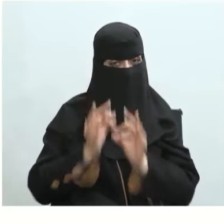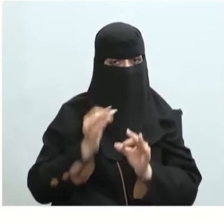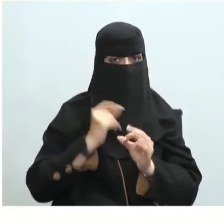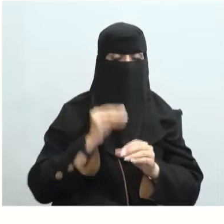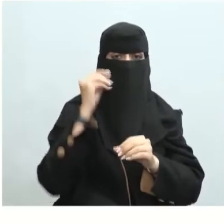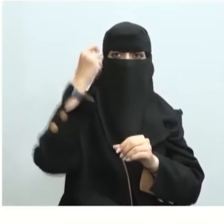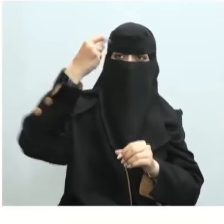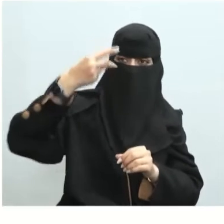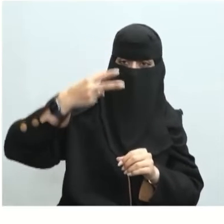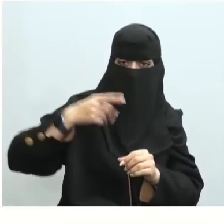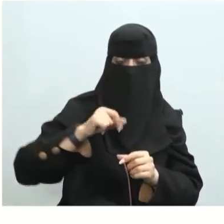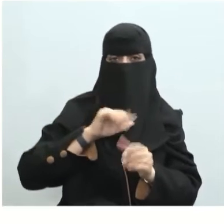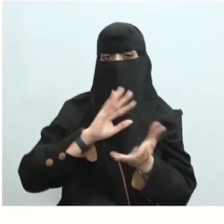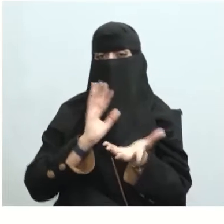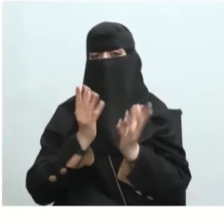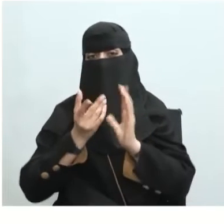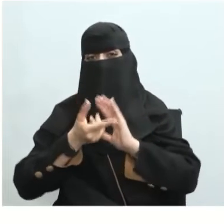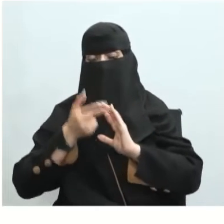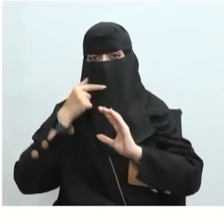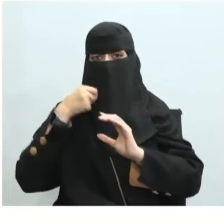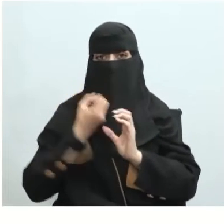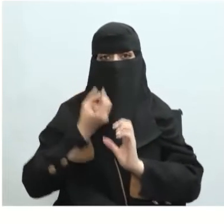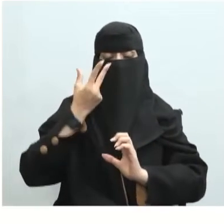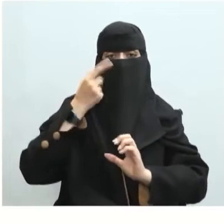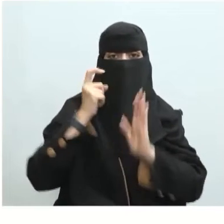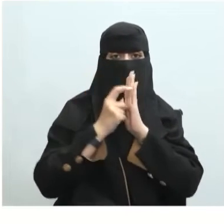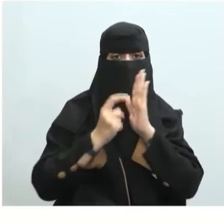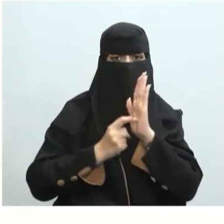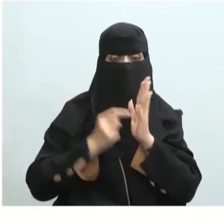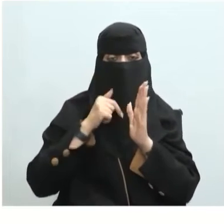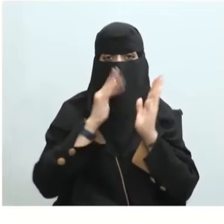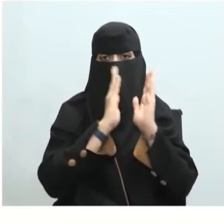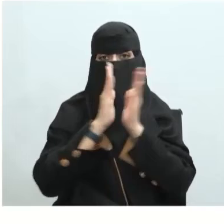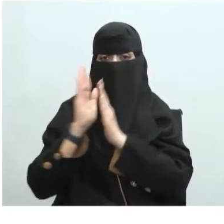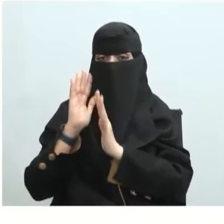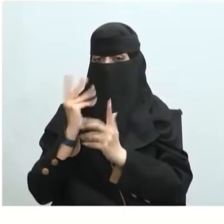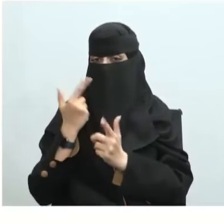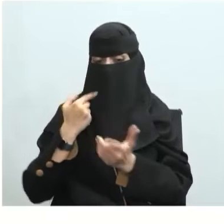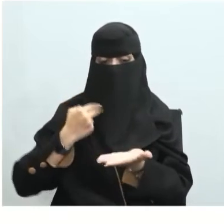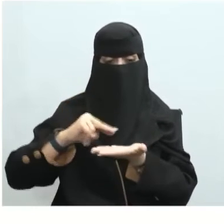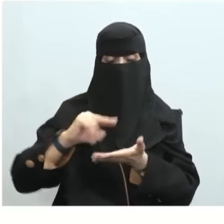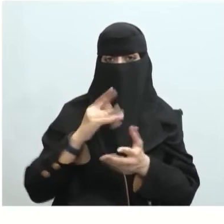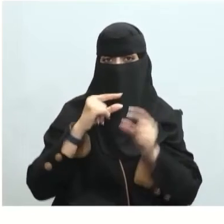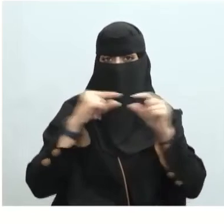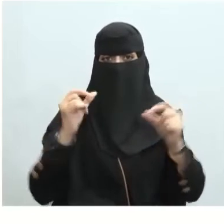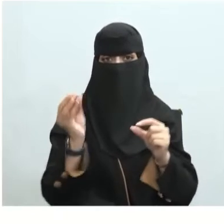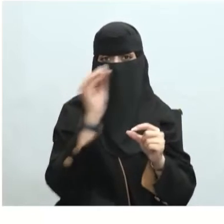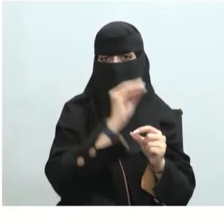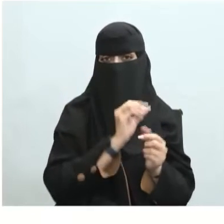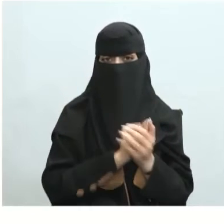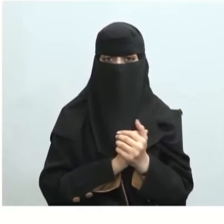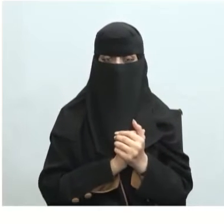وتوصيات حول مشروع نظام المقررات الى اي فن من الفنون